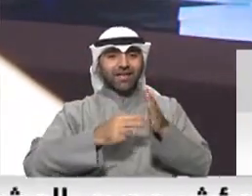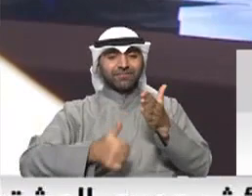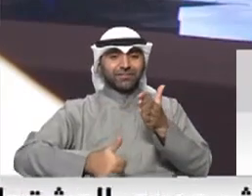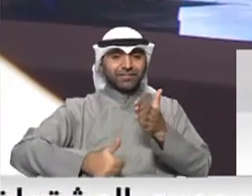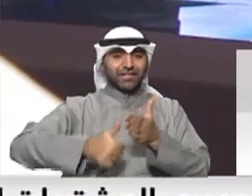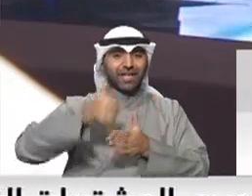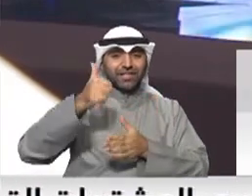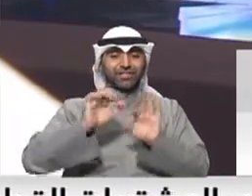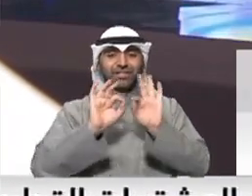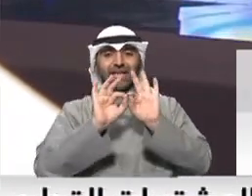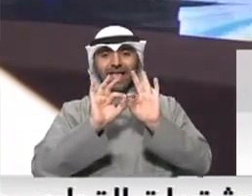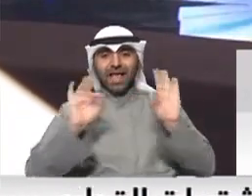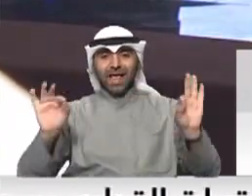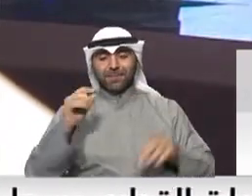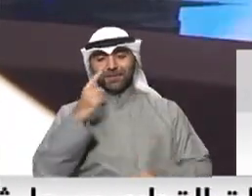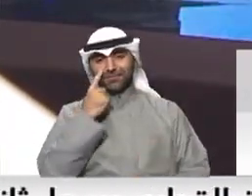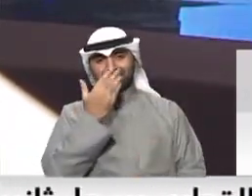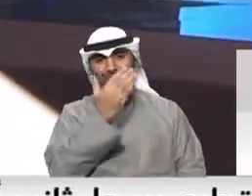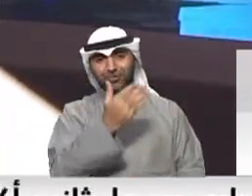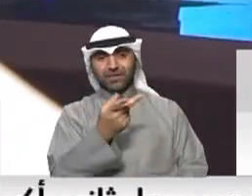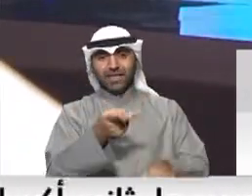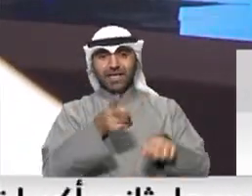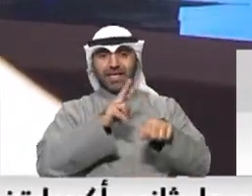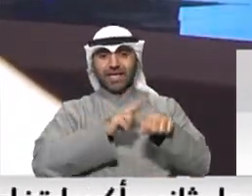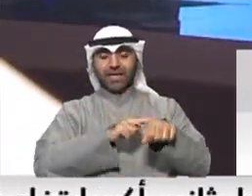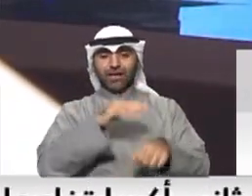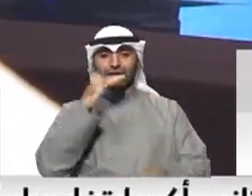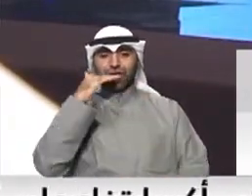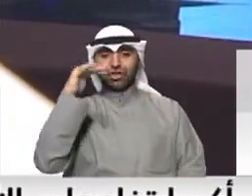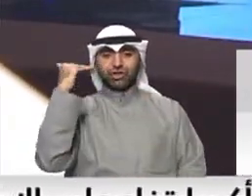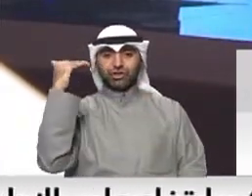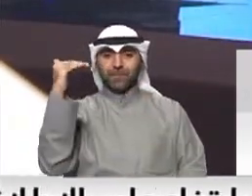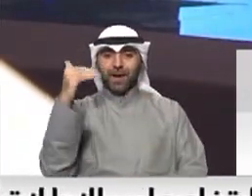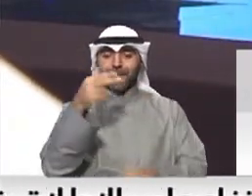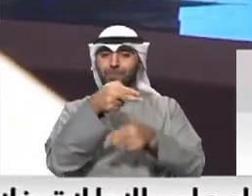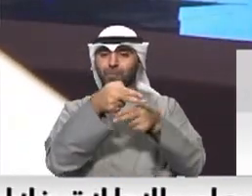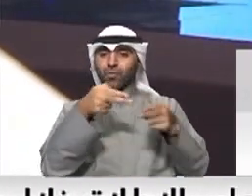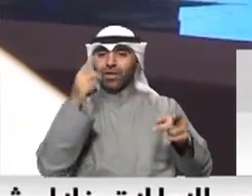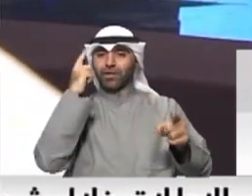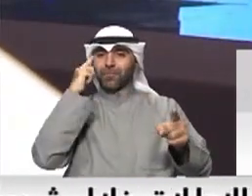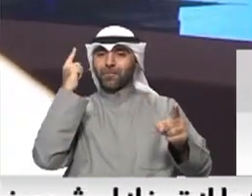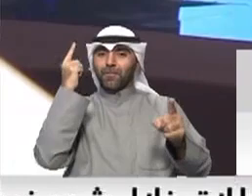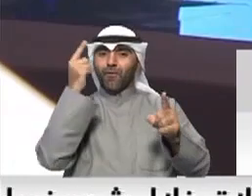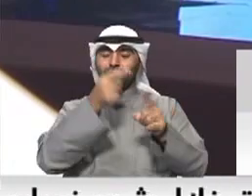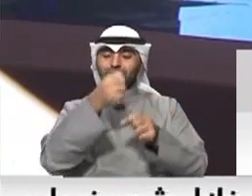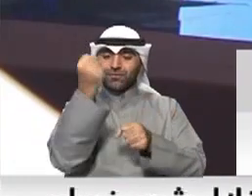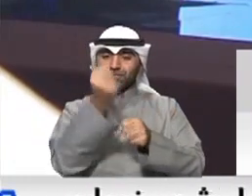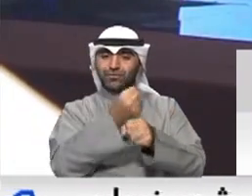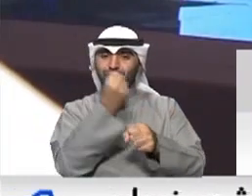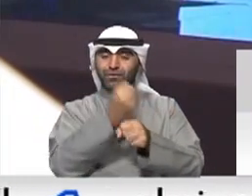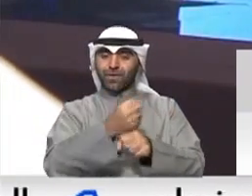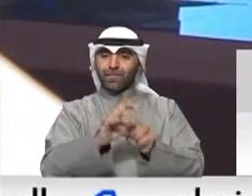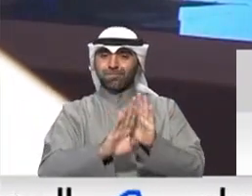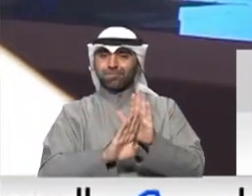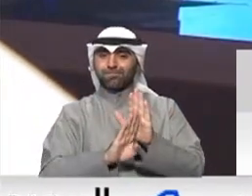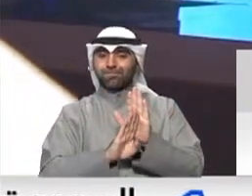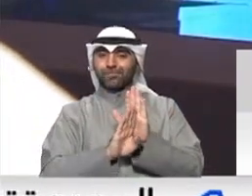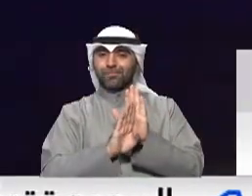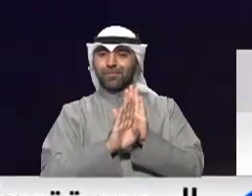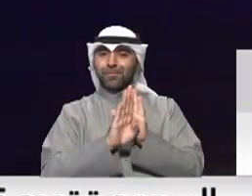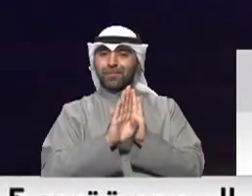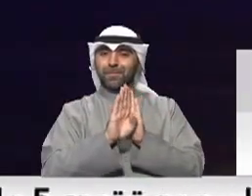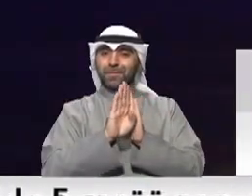التجاري، فرصة ان الناس تعرفهم، حتى المهرجانات الخارجية لما تشوف الشباب اللي عندنا ان شاء الله فراح ينبهرون بكمية الابداع اللي راح